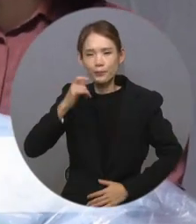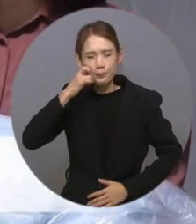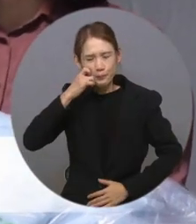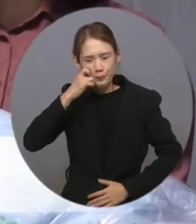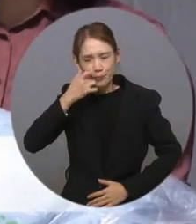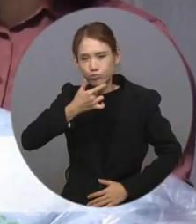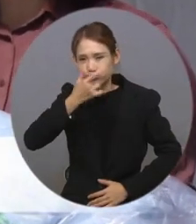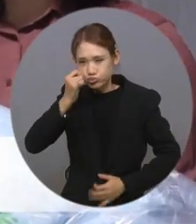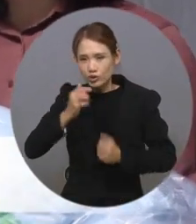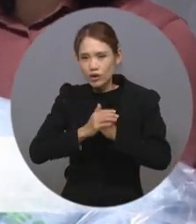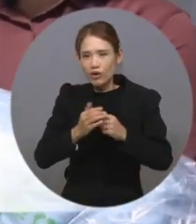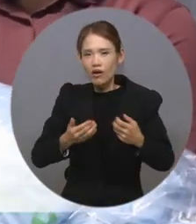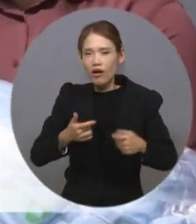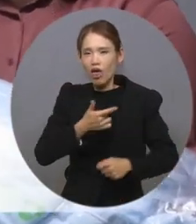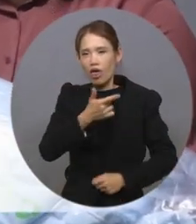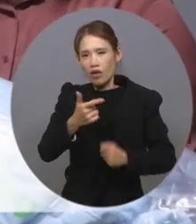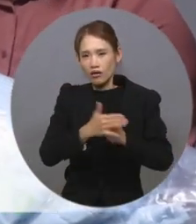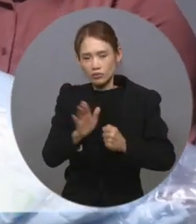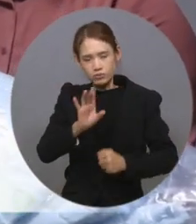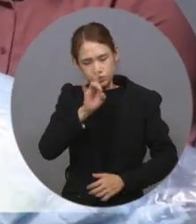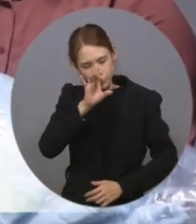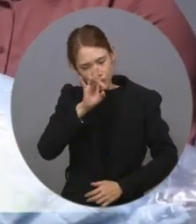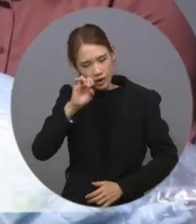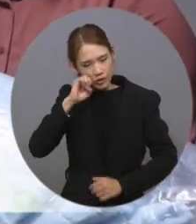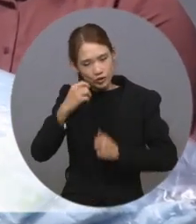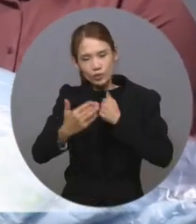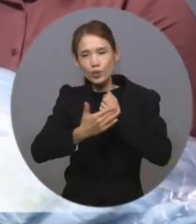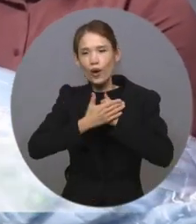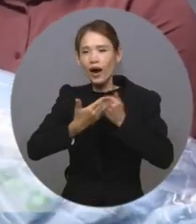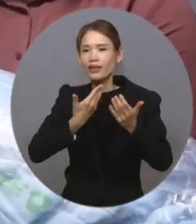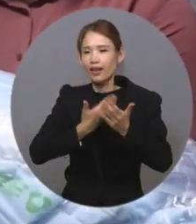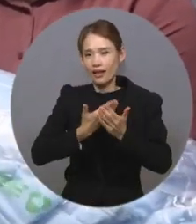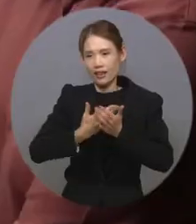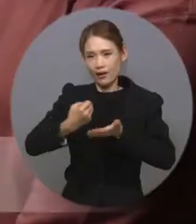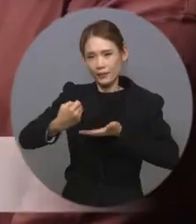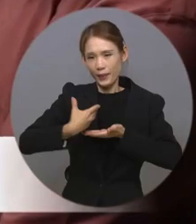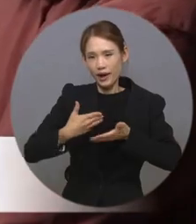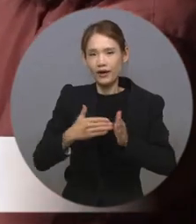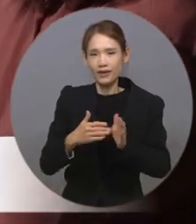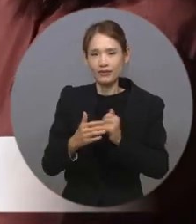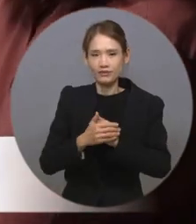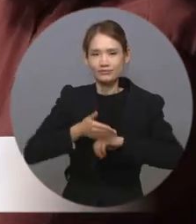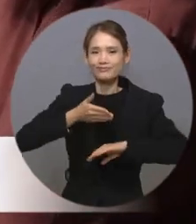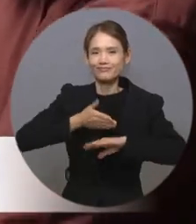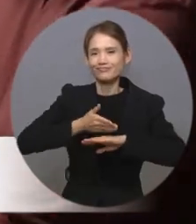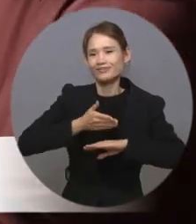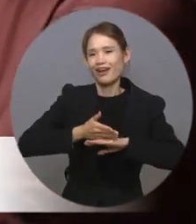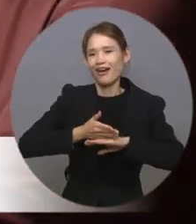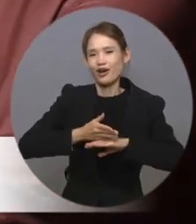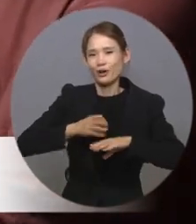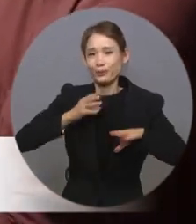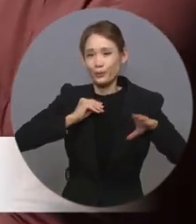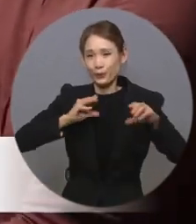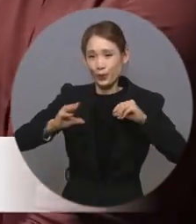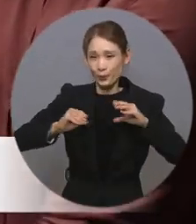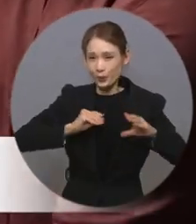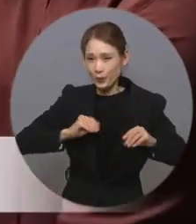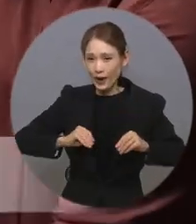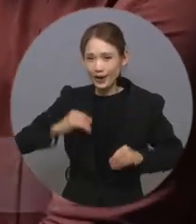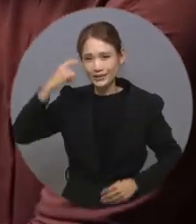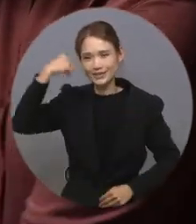되니까 크니까. 그래서 이 부분을 도와주면 좋겠다 그래서 저희가 이런 사업을 하는데 감사하고 고맙습니다. 이제